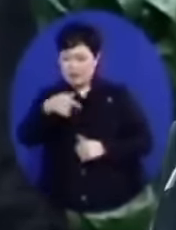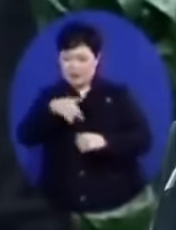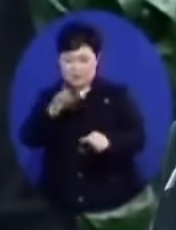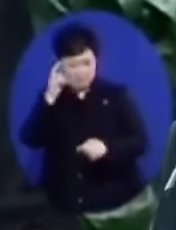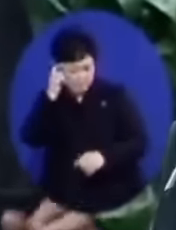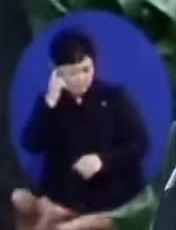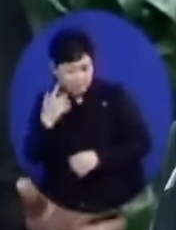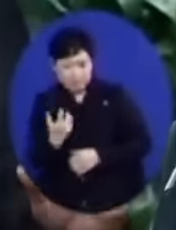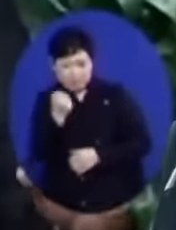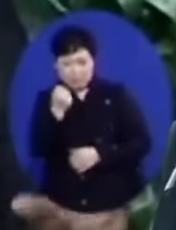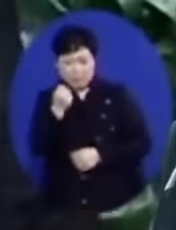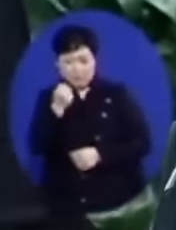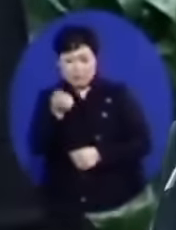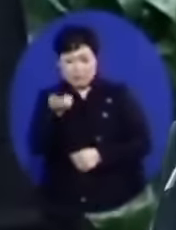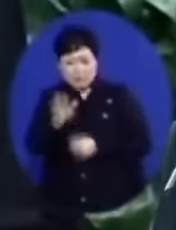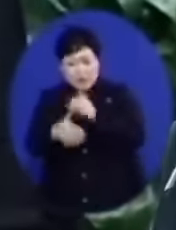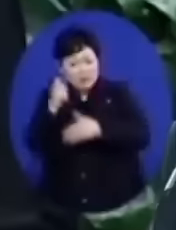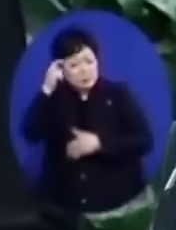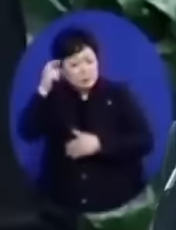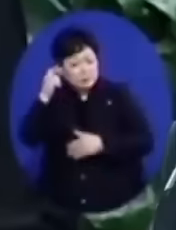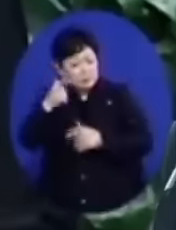그런데 예수님의 영이 못 가게 합니다.